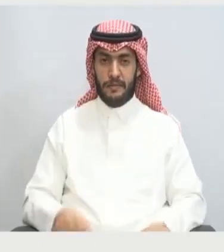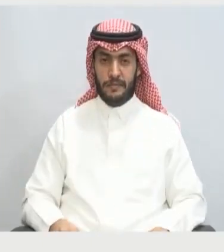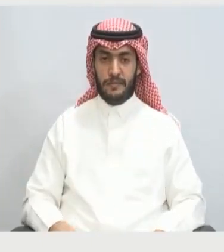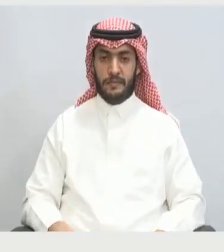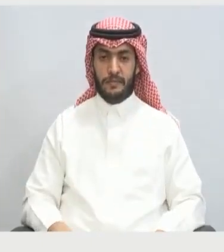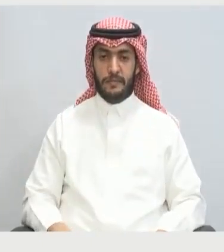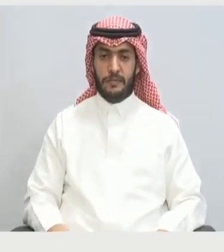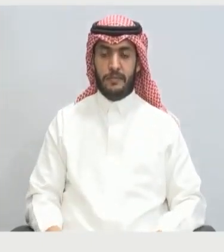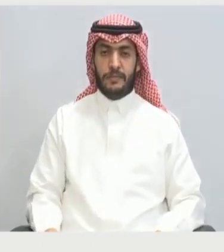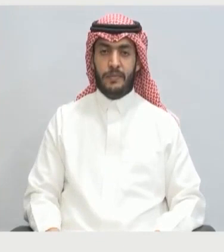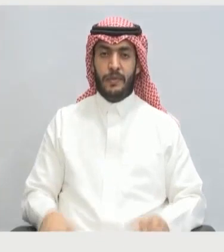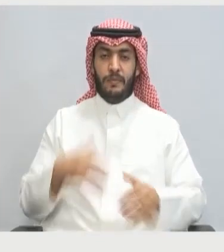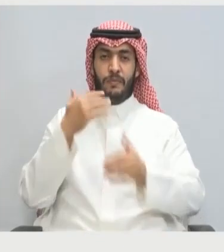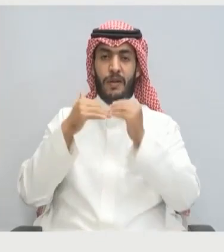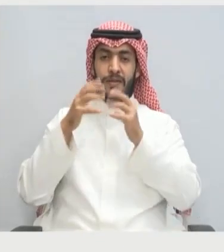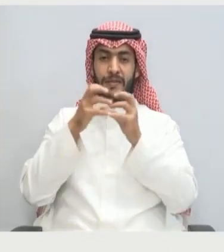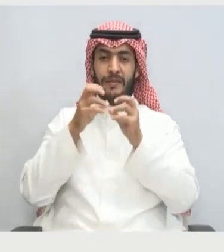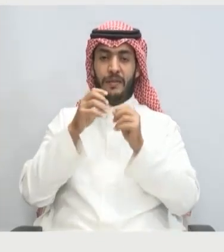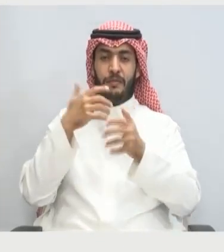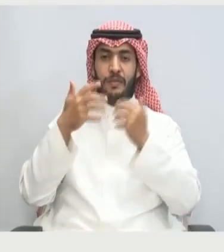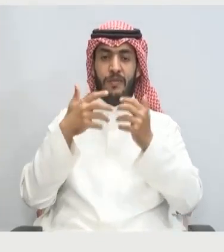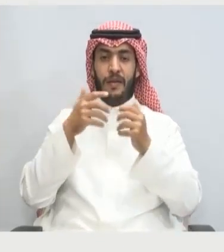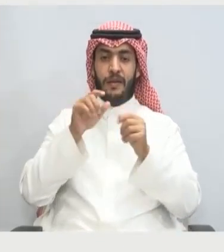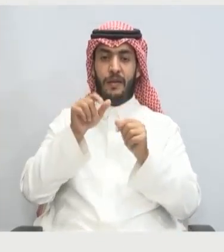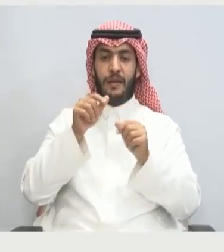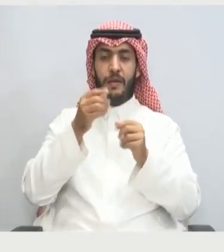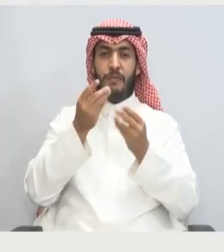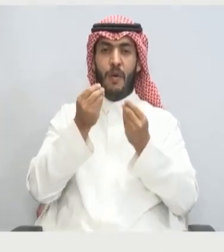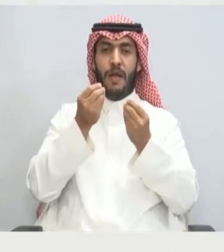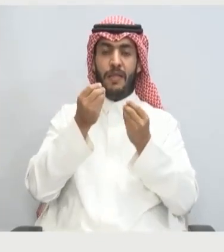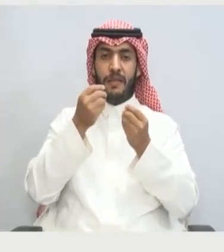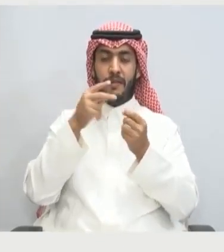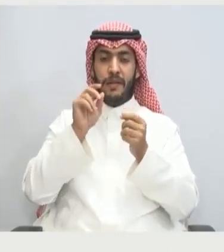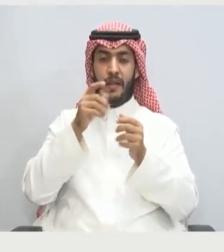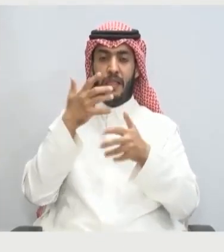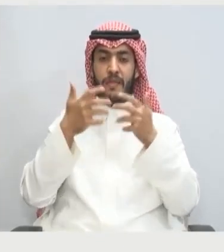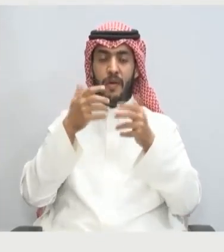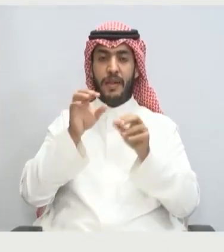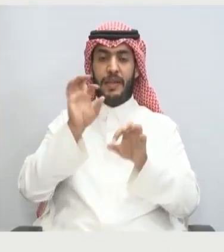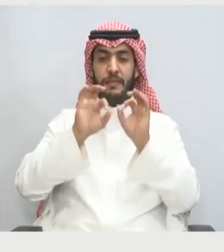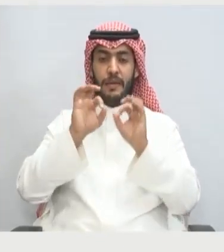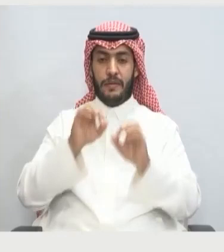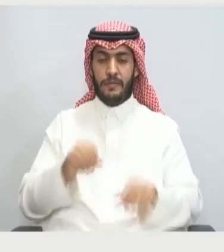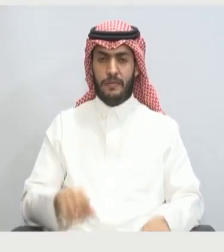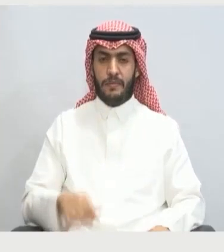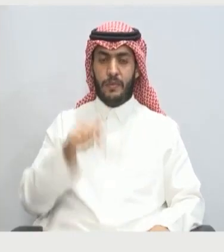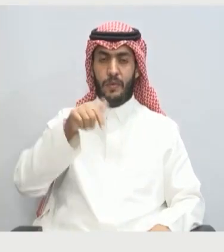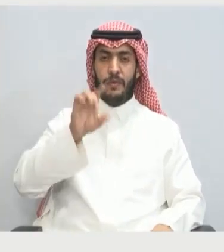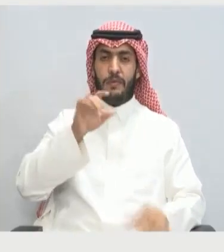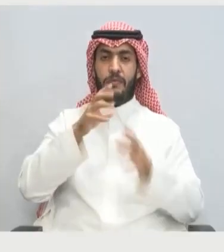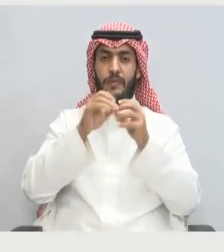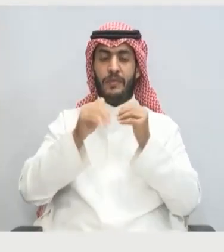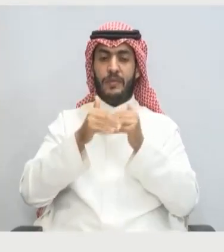الابتدائيه اذا مراجعه المفردات المتفاعلات قلنا هي المواد التي يبدا بها التفاعل الكيميائي اليوم ستكون